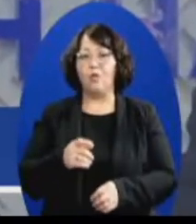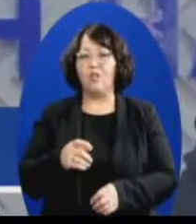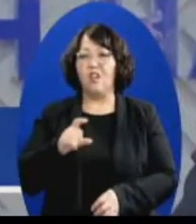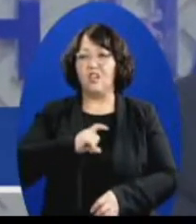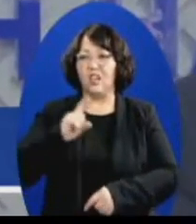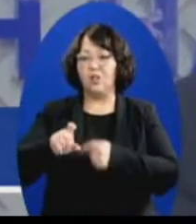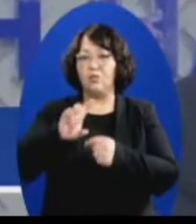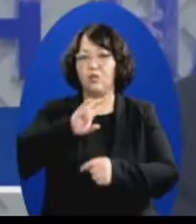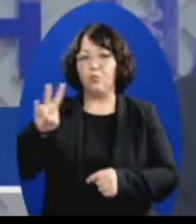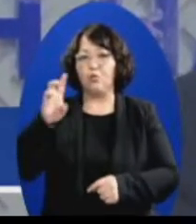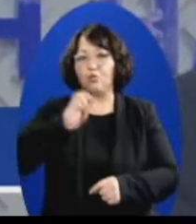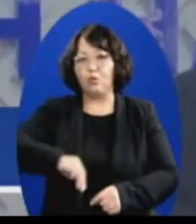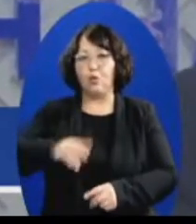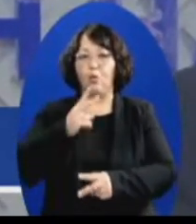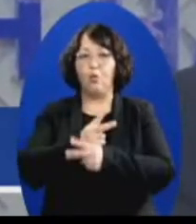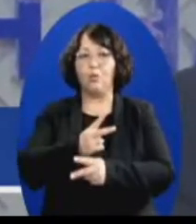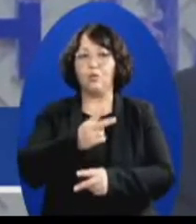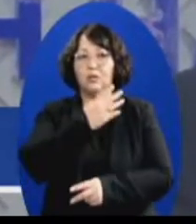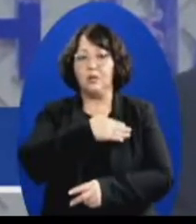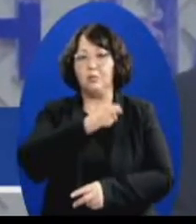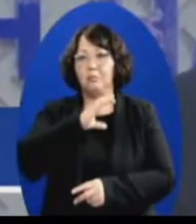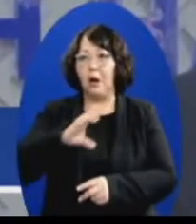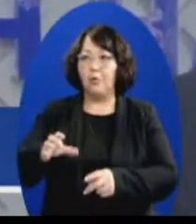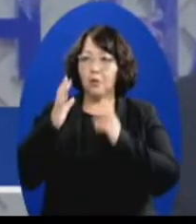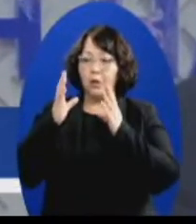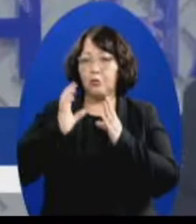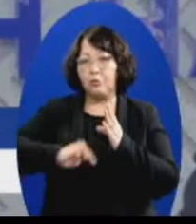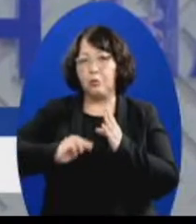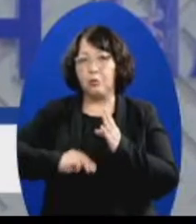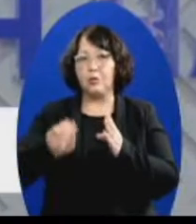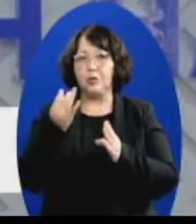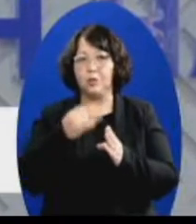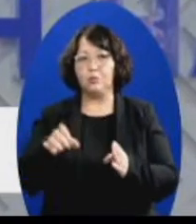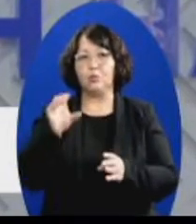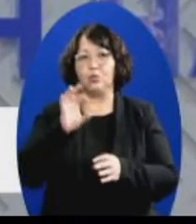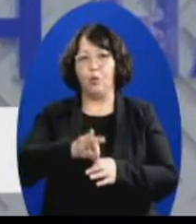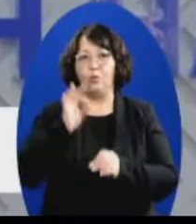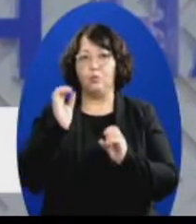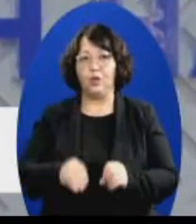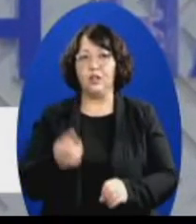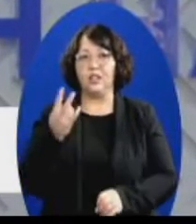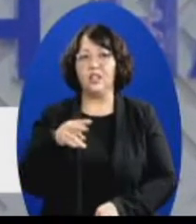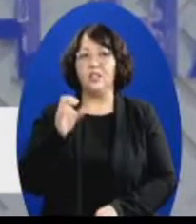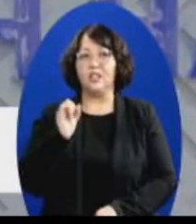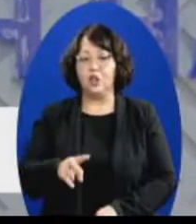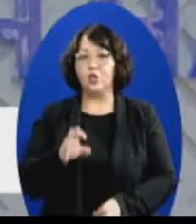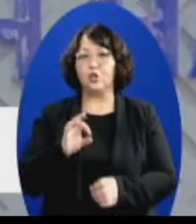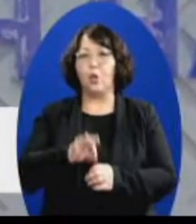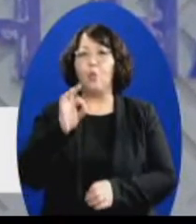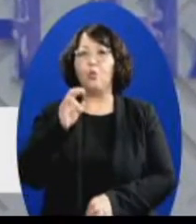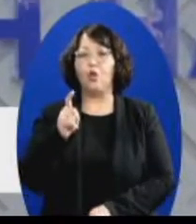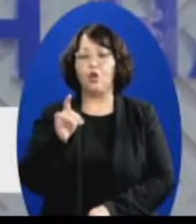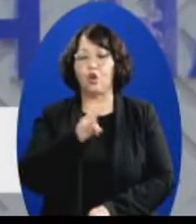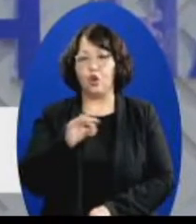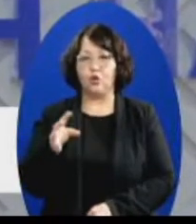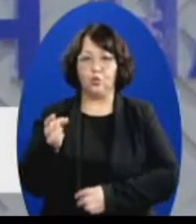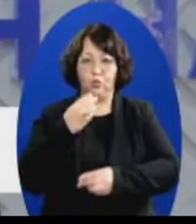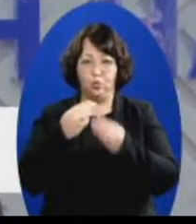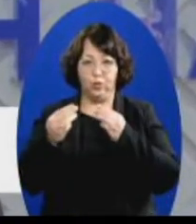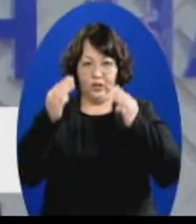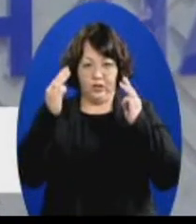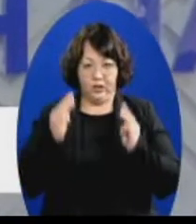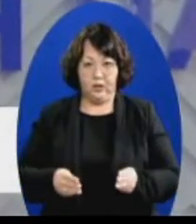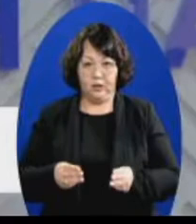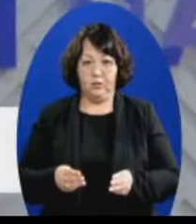баригч хүчний талд орсон одоо ийм сонгуул болж өнгөрлөө. За мөн одоо нийслэлийн сонгуулийн хорооноос шүүхийн